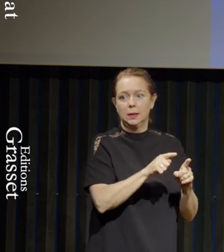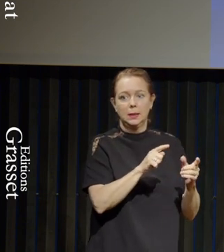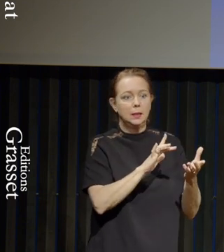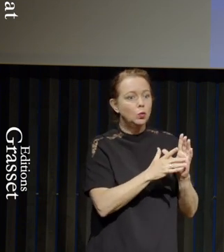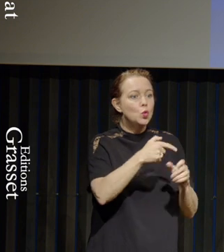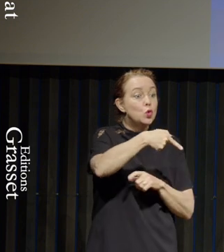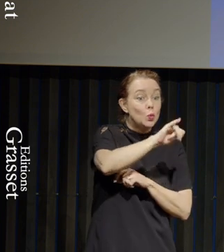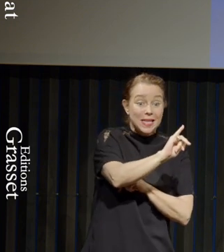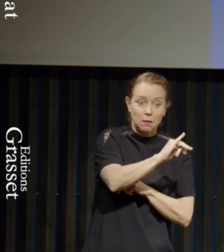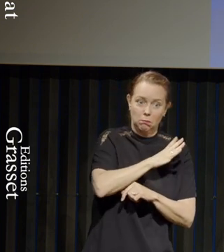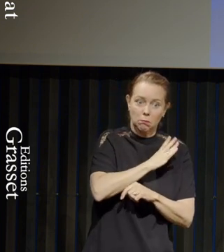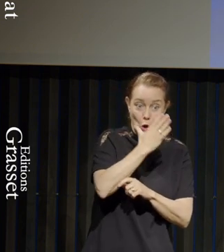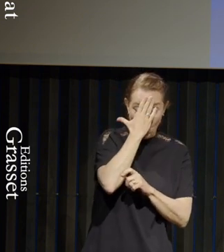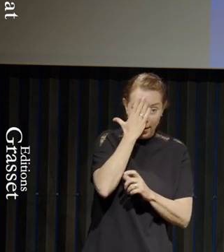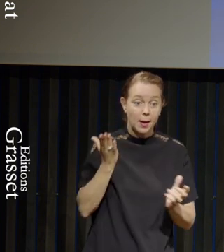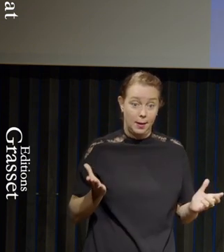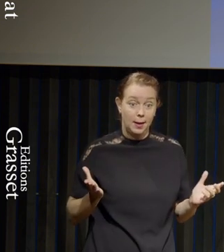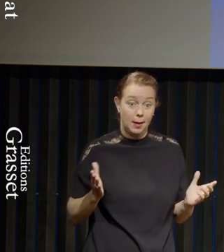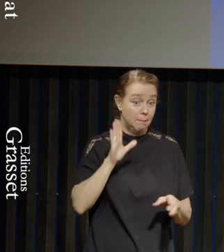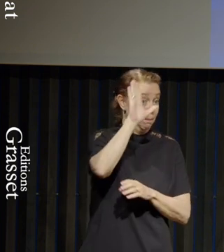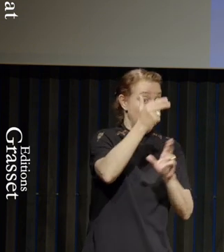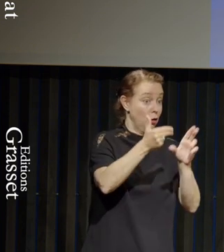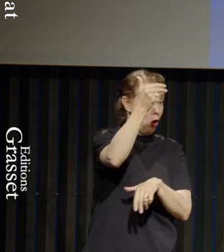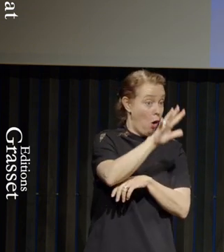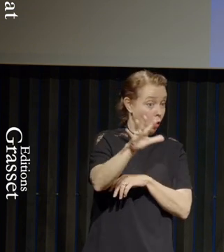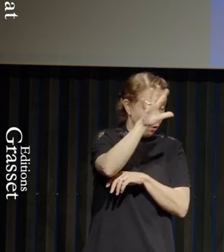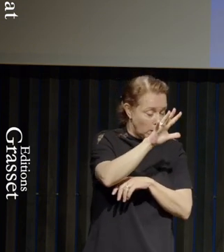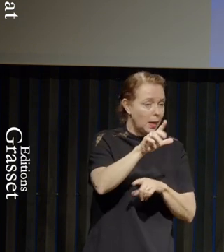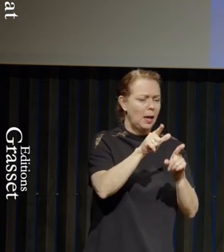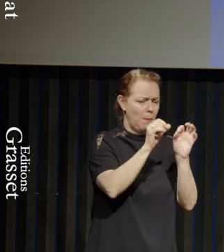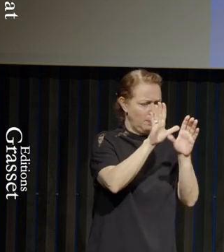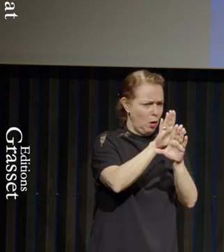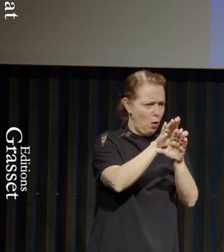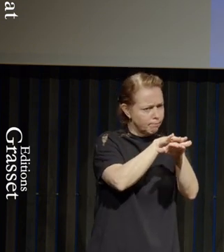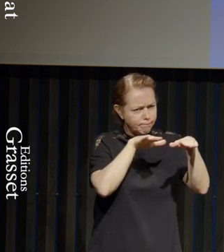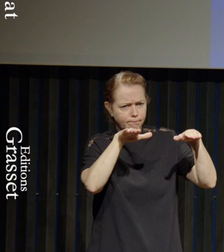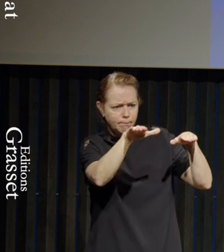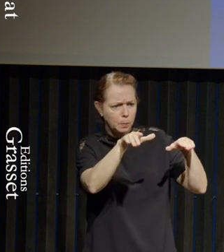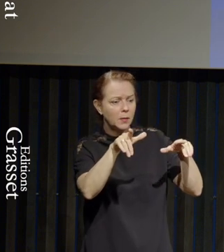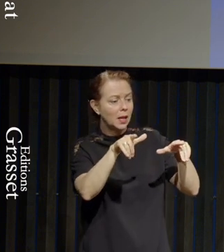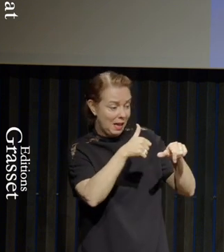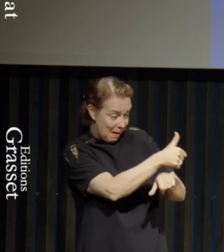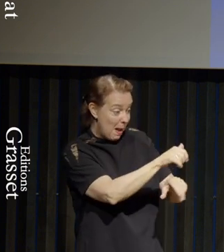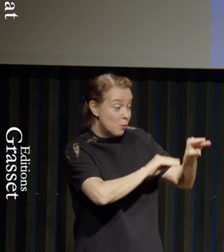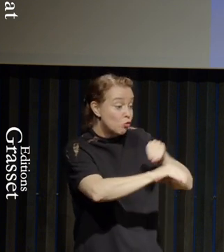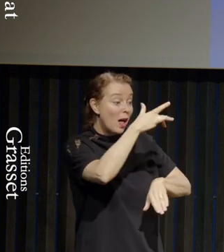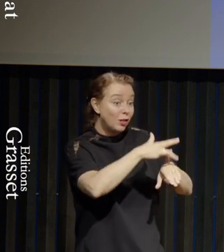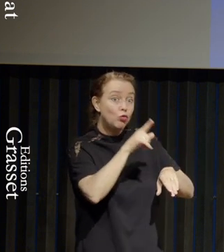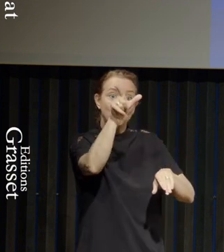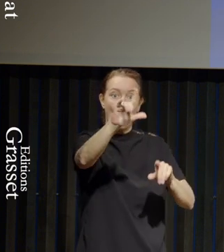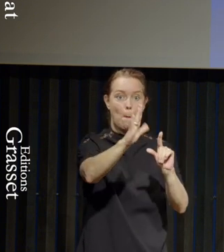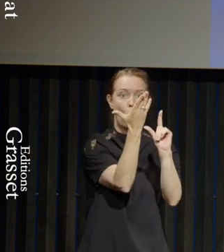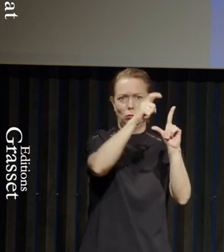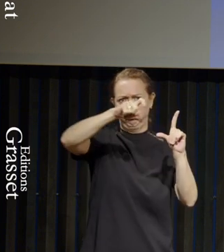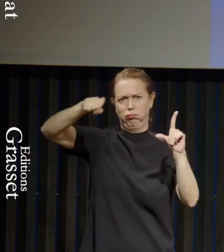quotient intellectuel, son QI. Et vous avez aussi, en regard de ça, les soins dont elle a bénéficié. Donc